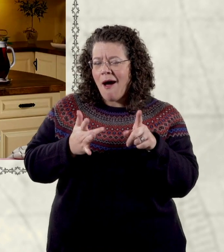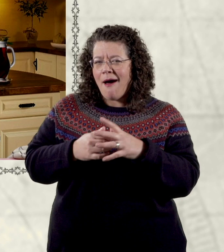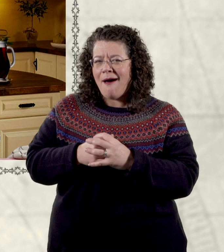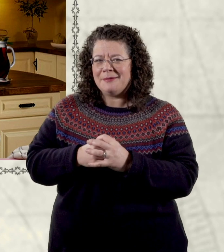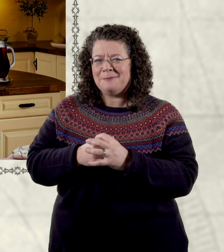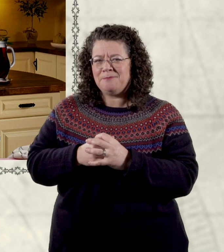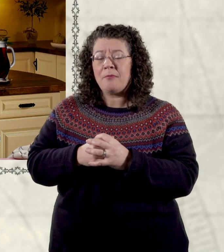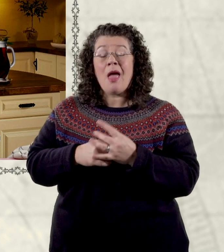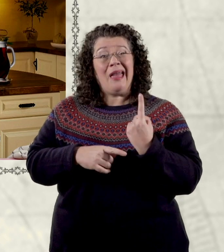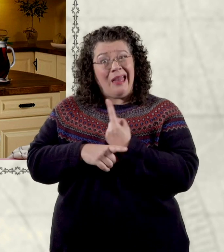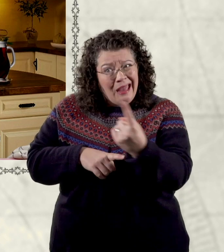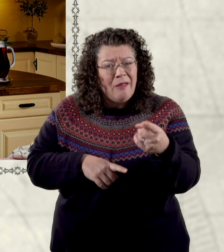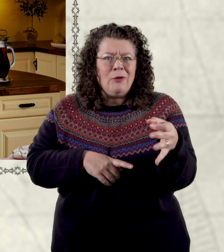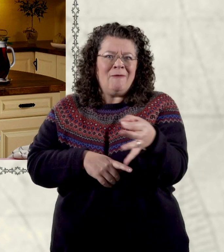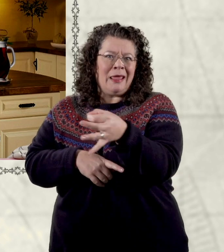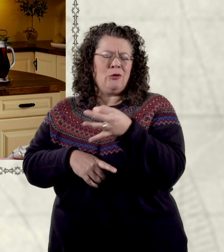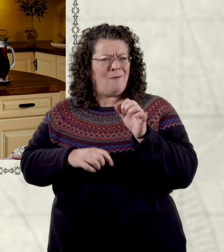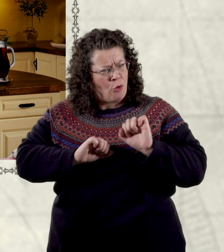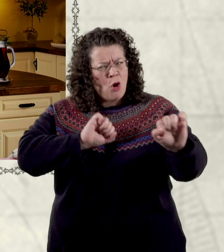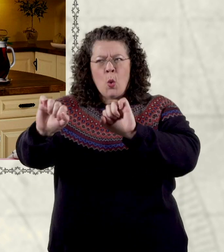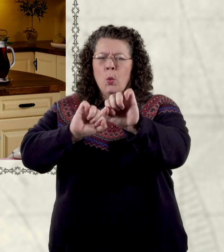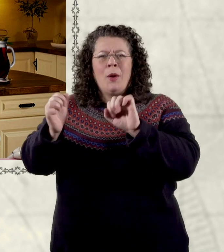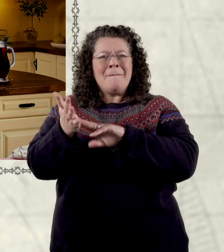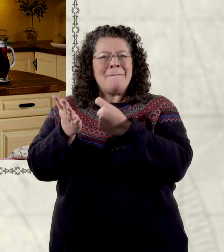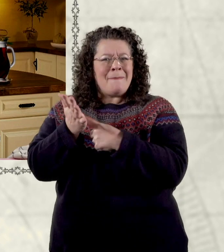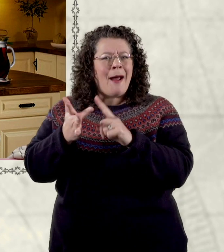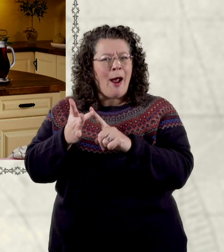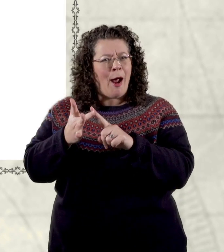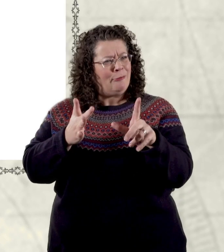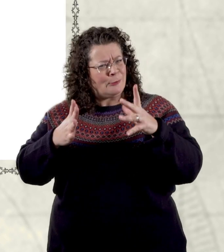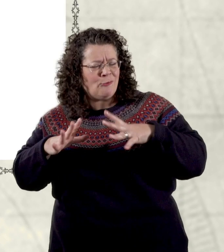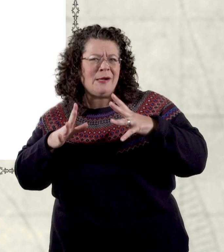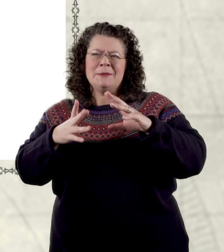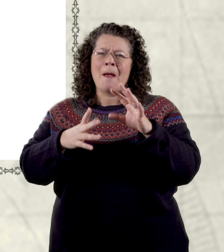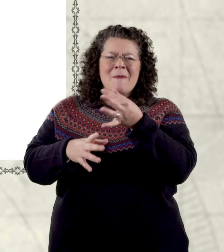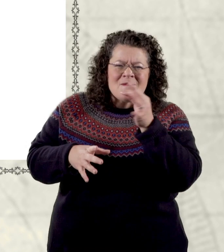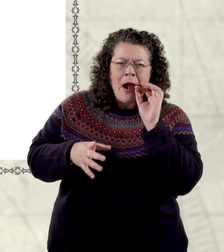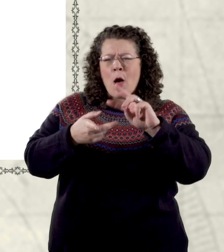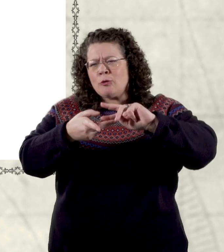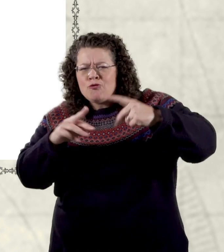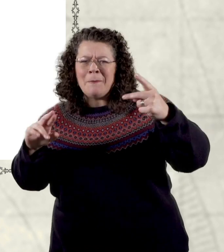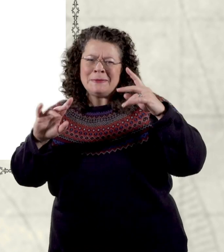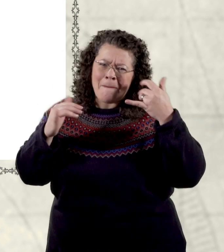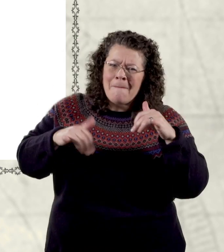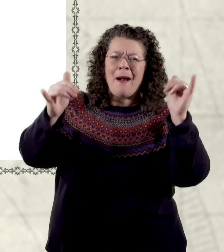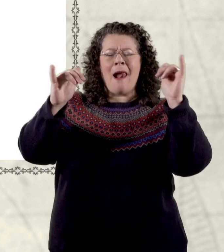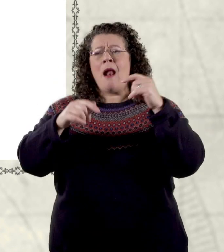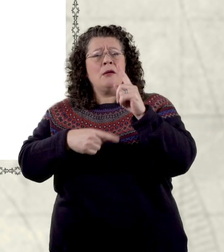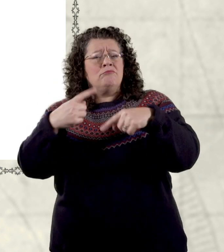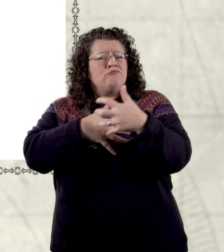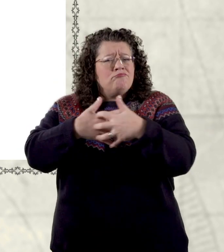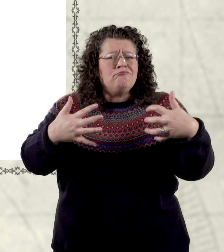Oedd gan bob pentre i Mari i hunain, ac mi fydden nhw'n ei heddurno hi gyda blodau, rhibanau a chlychau